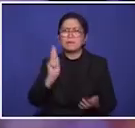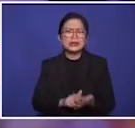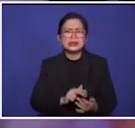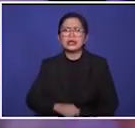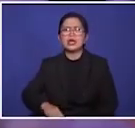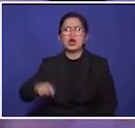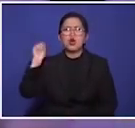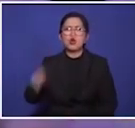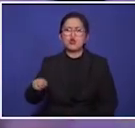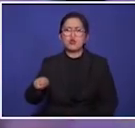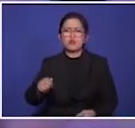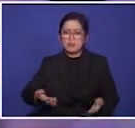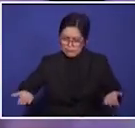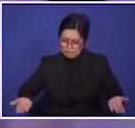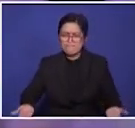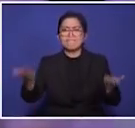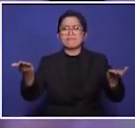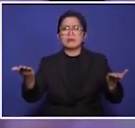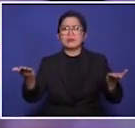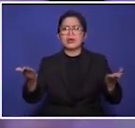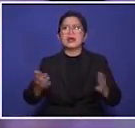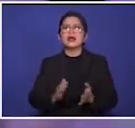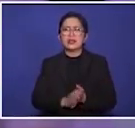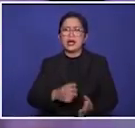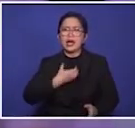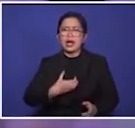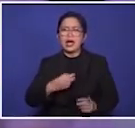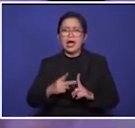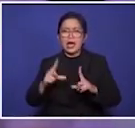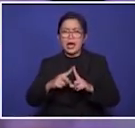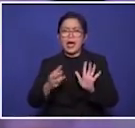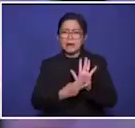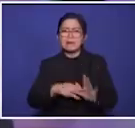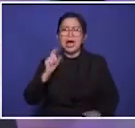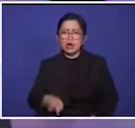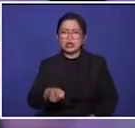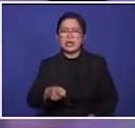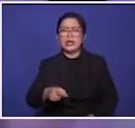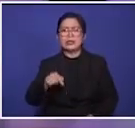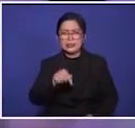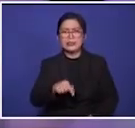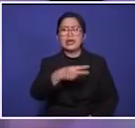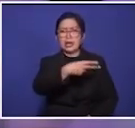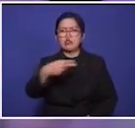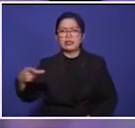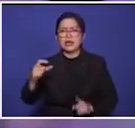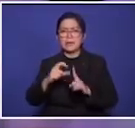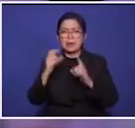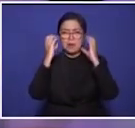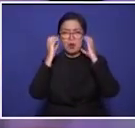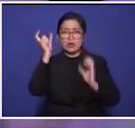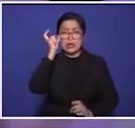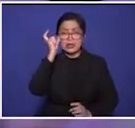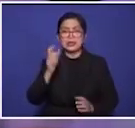lurus supermasih HAM harus kita pastikan hadir di Indonesia di bawah prab sandi HAM akan kita